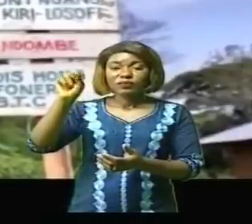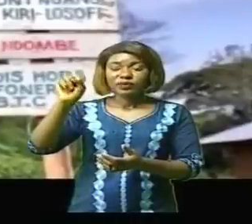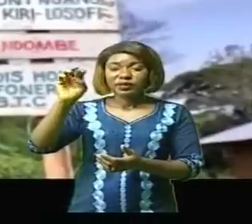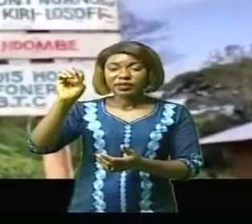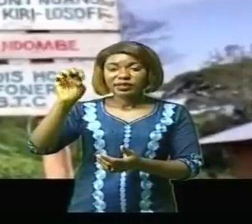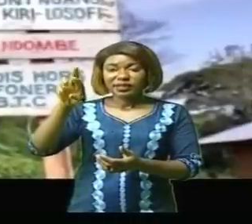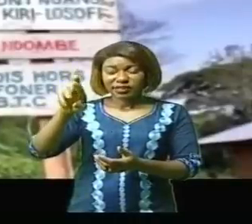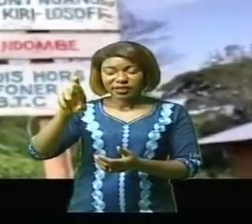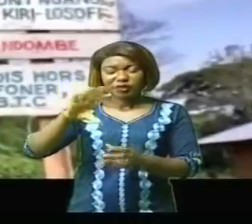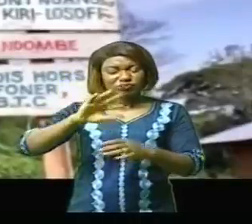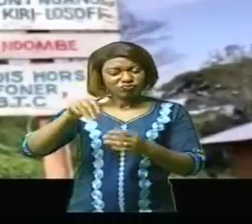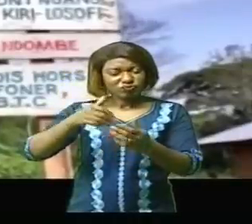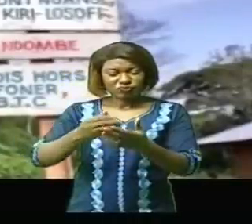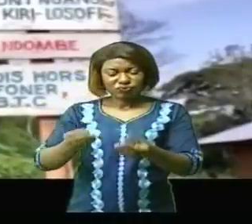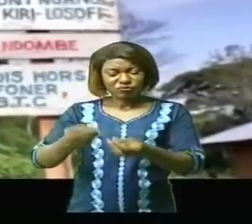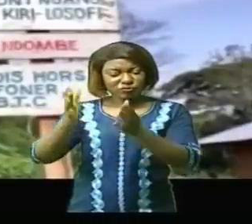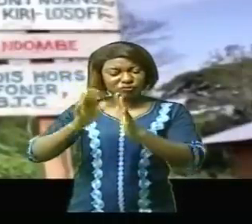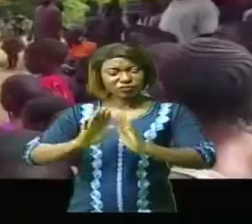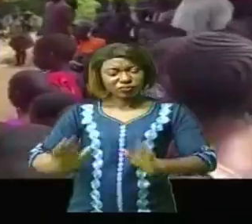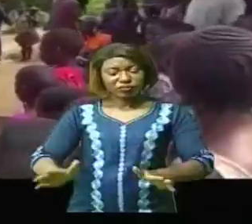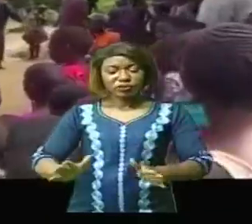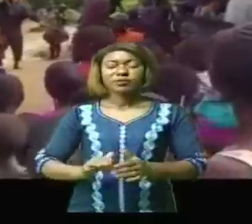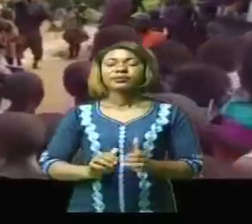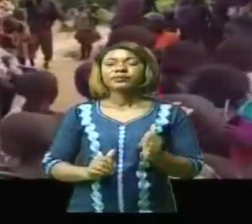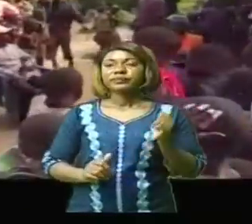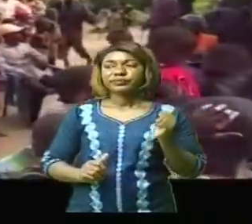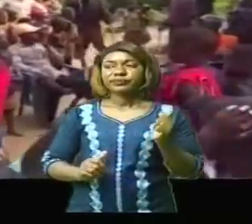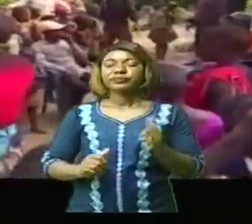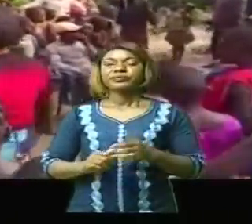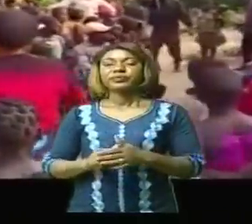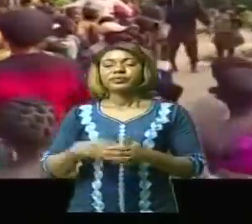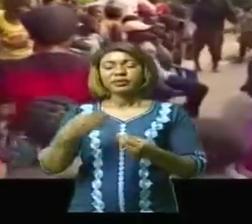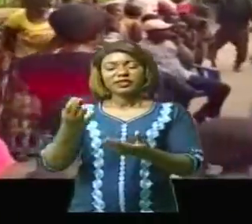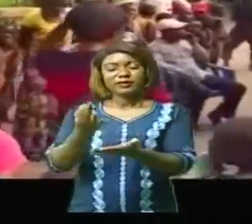que tout ceci est rendu possible.